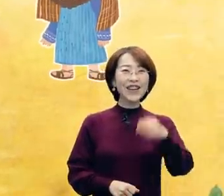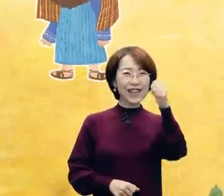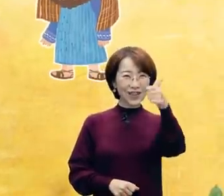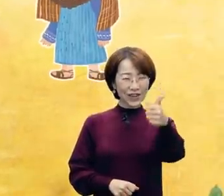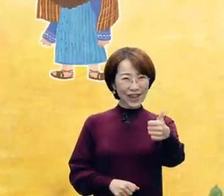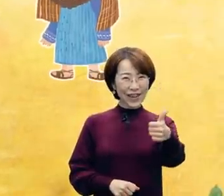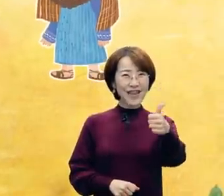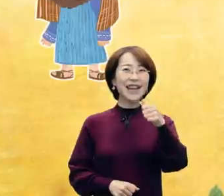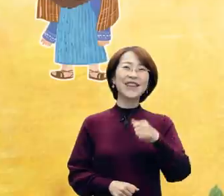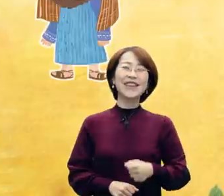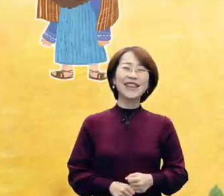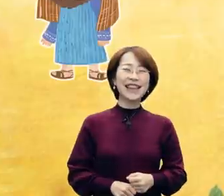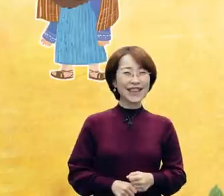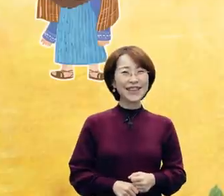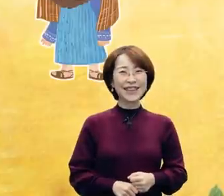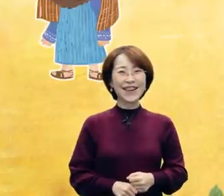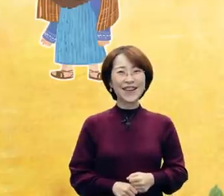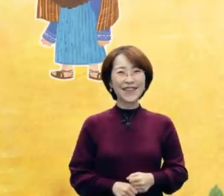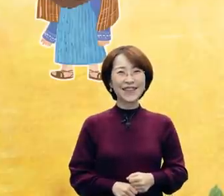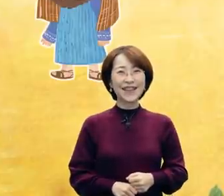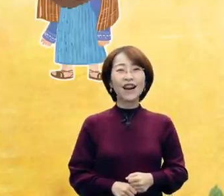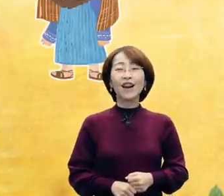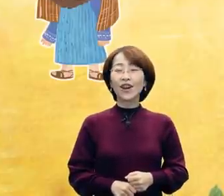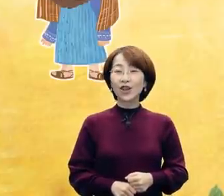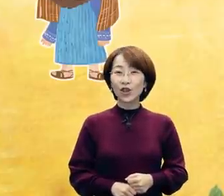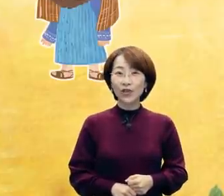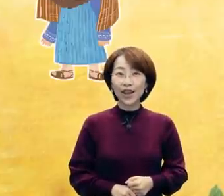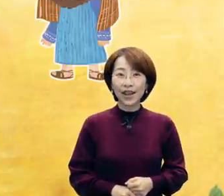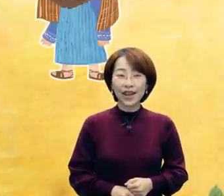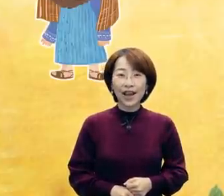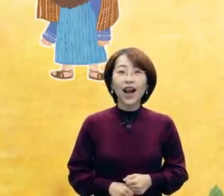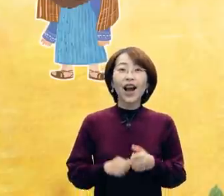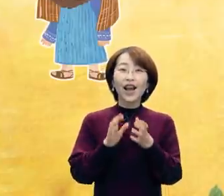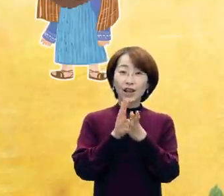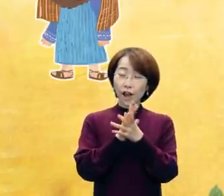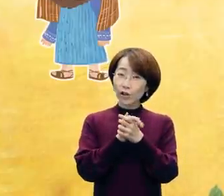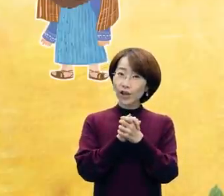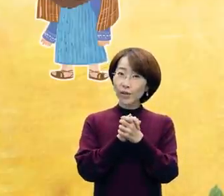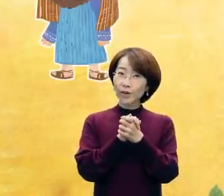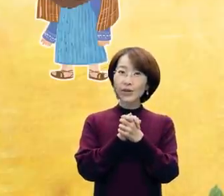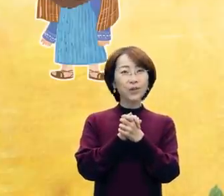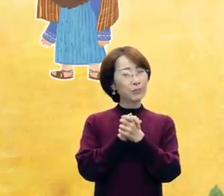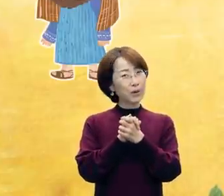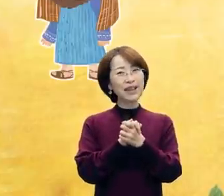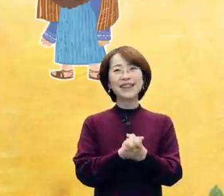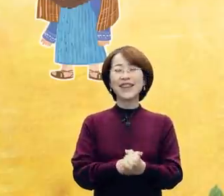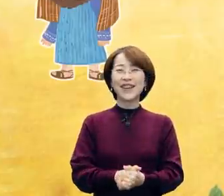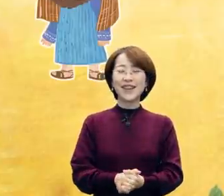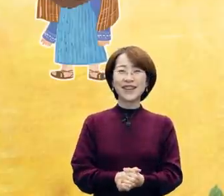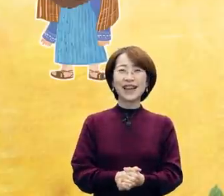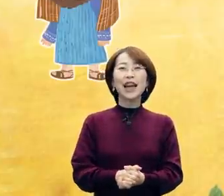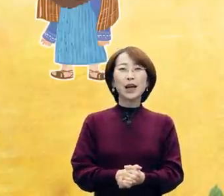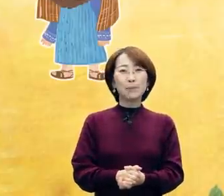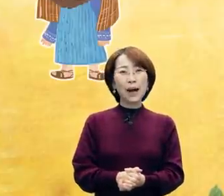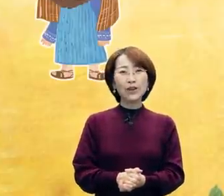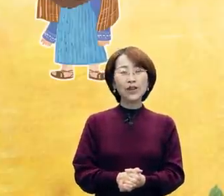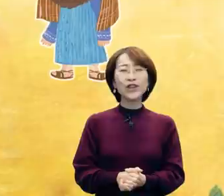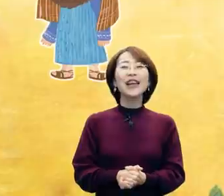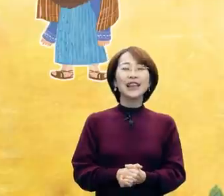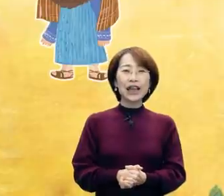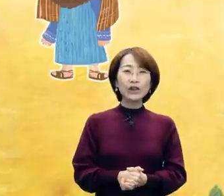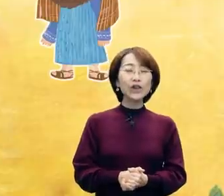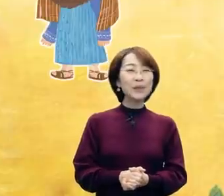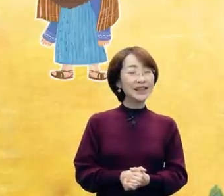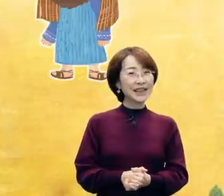그래서 최고의 학교를 다녔죠. 그런데 예수님은 몰랐어요.